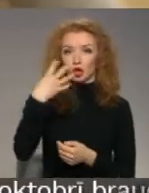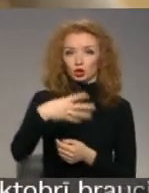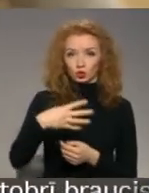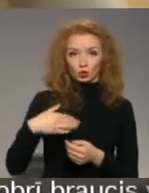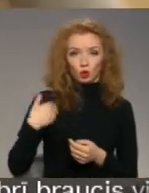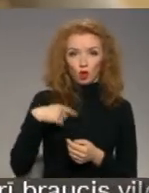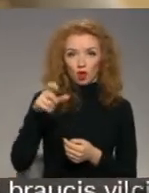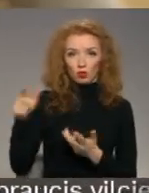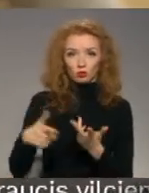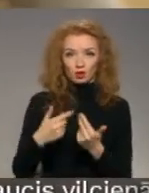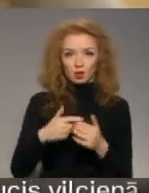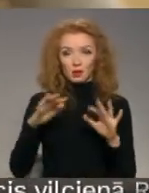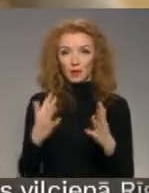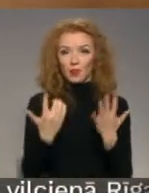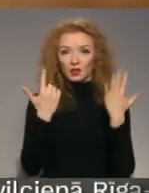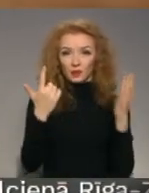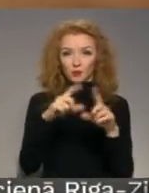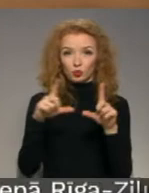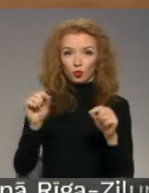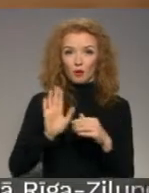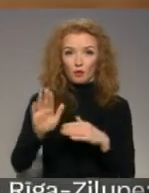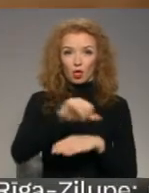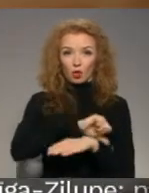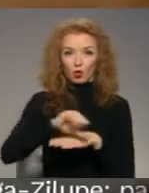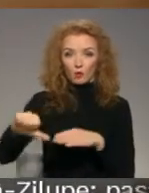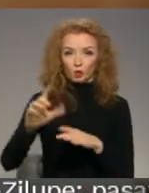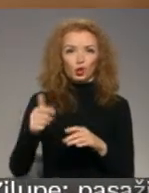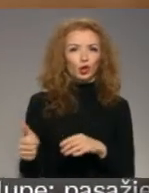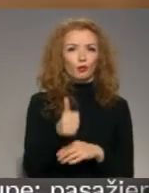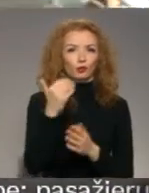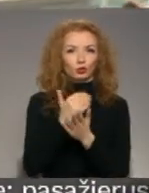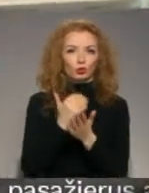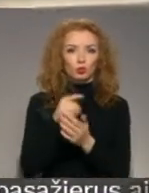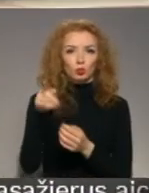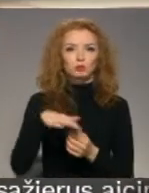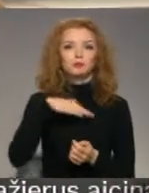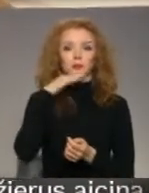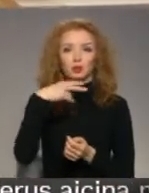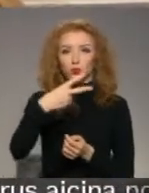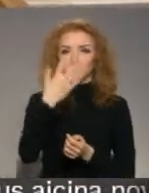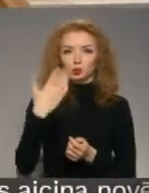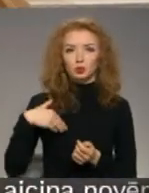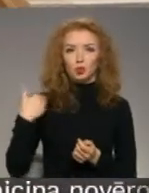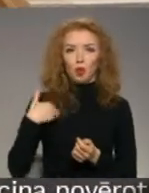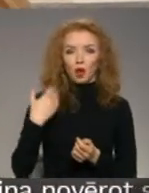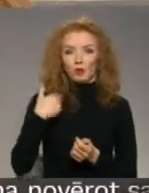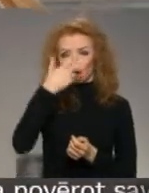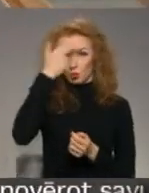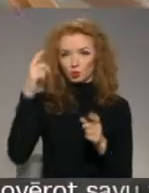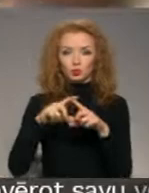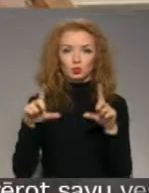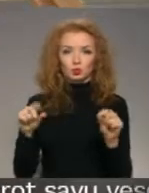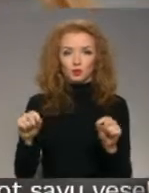vidusskolēniem. Bet uz septiņām skolām pierobežā attieksies īpaši noteikumi. Tur pietiks ar 25 skolēniem